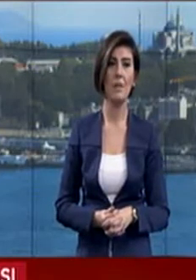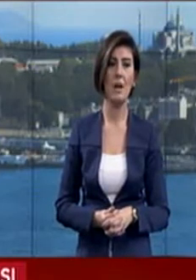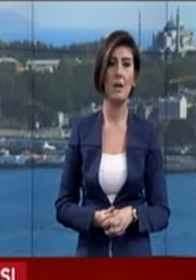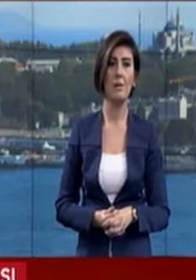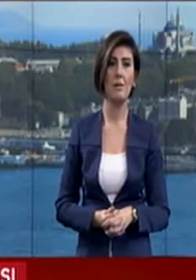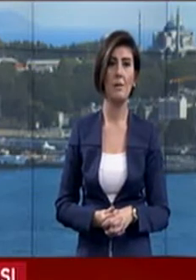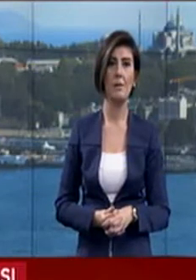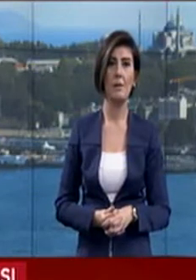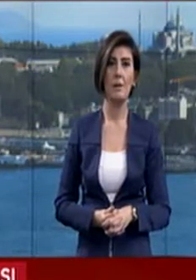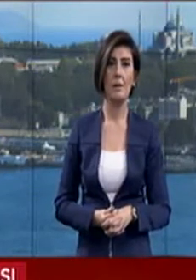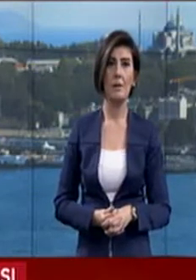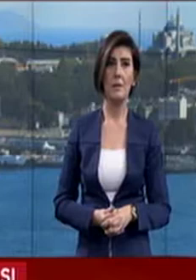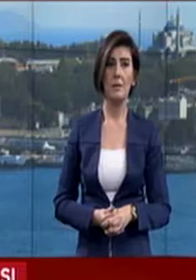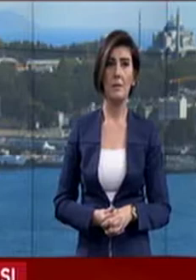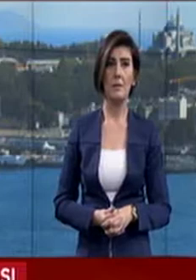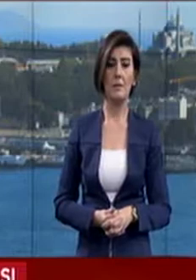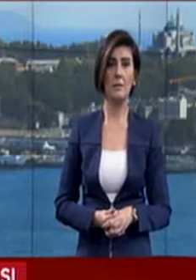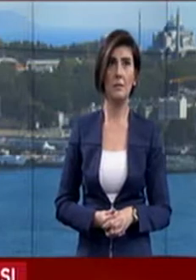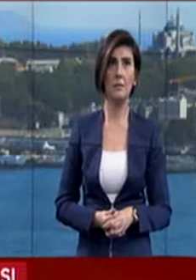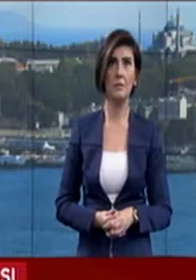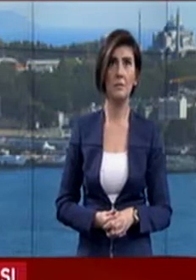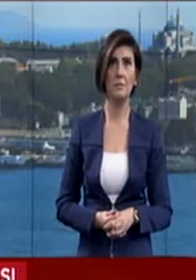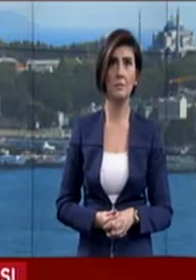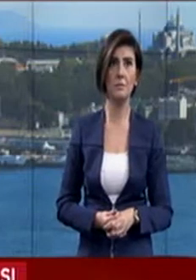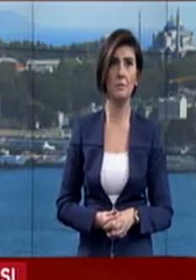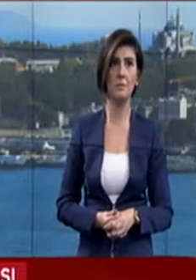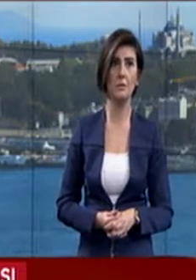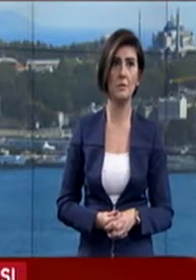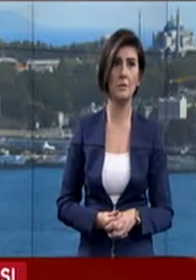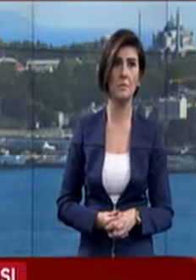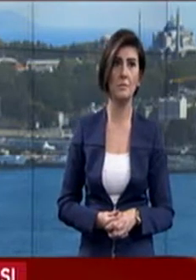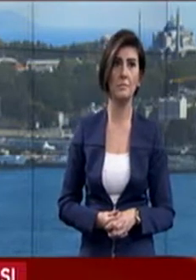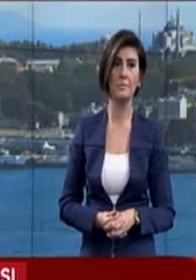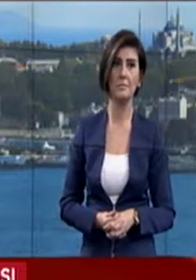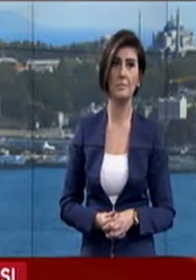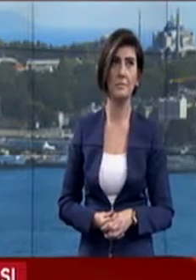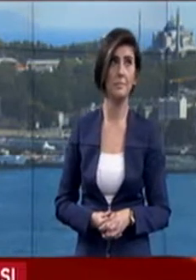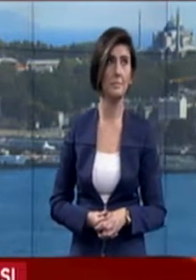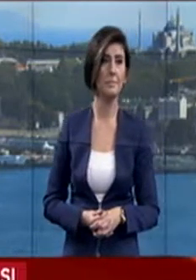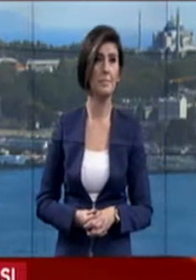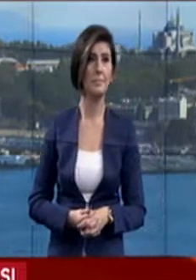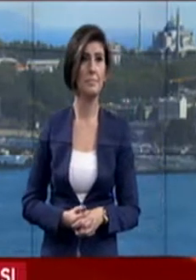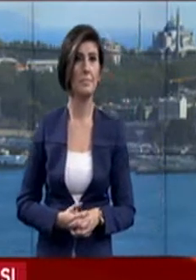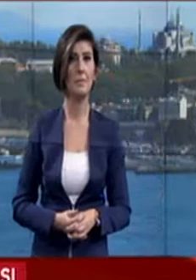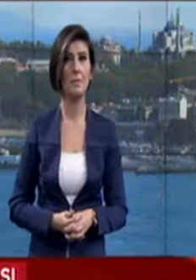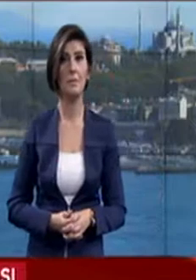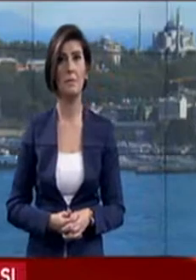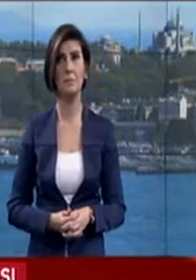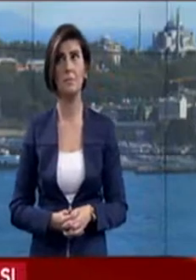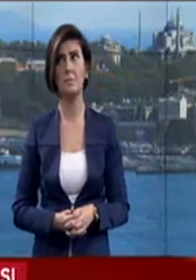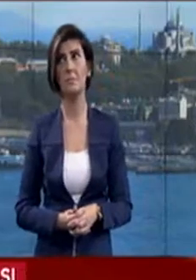Ceza Mahkemesi'nde görülüyor. Fethullah Gülen, Emre Uslu ve Yurt Atayün'e, eski emniyet müdürü Yurt Atayün'e